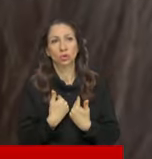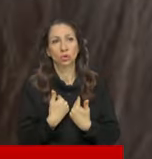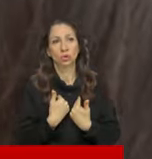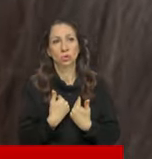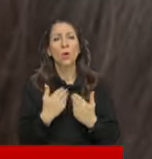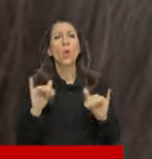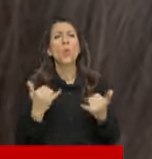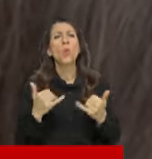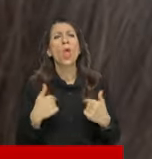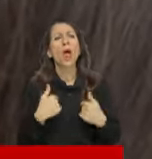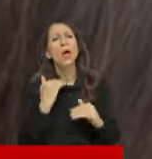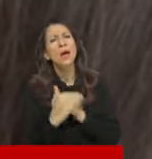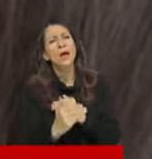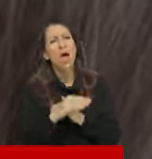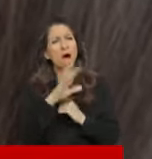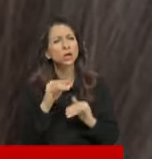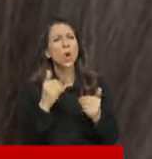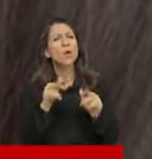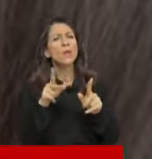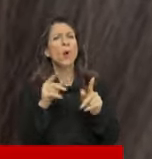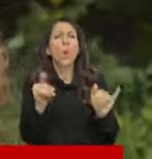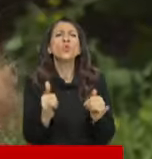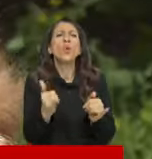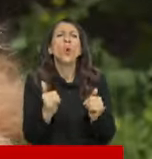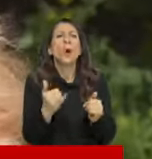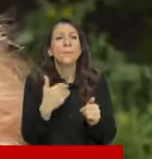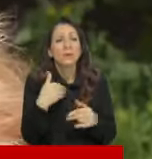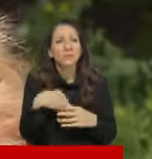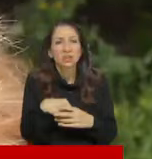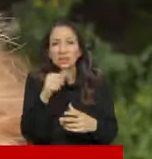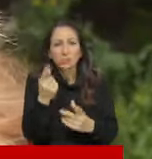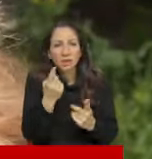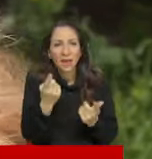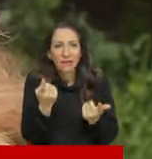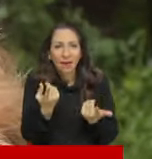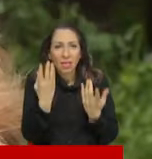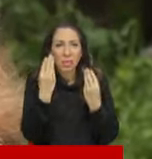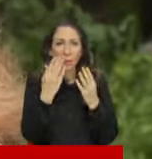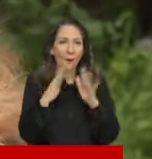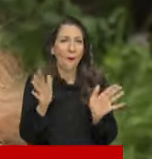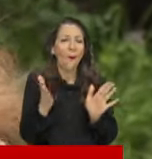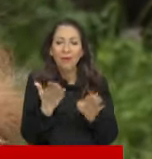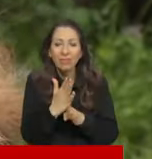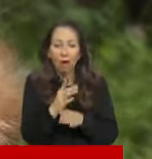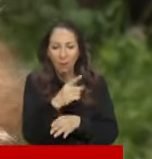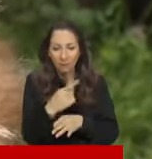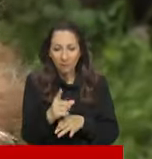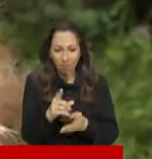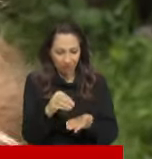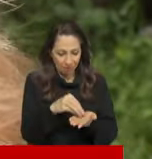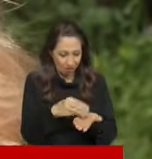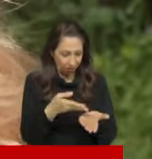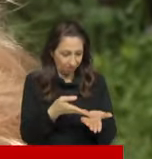oynuyorlar milletle her zaman her şeyle oynadıkları gibi gene oynuyorlar benim için hiçbir şey ifade etmiyor çünkü 10.000